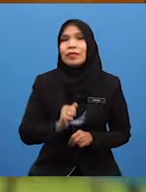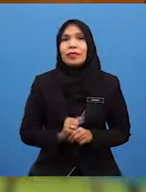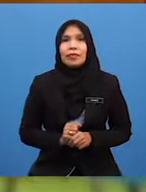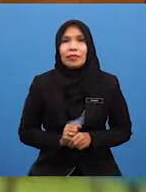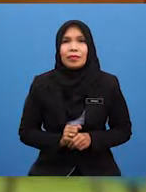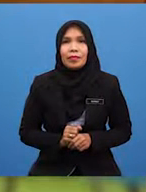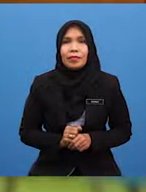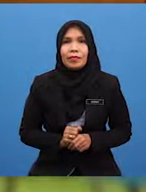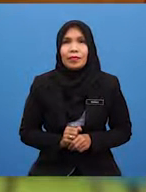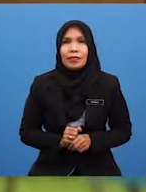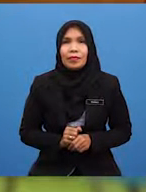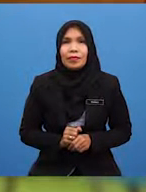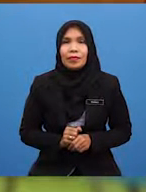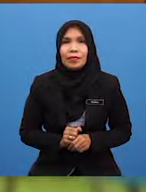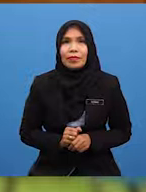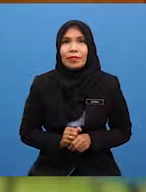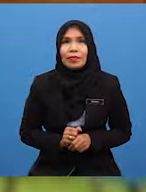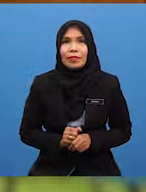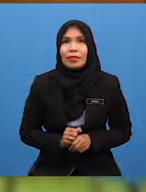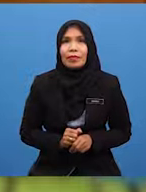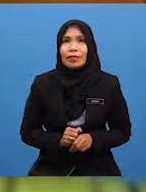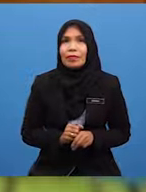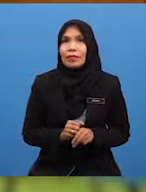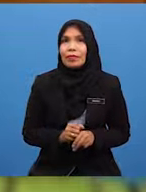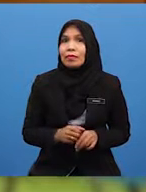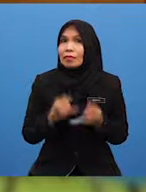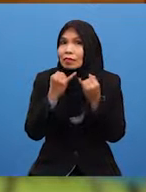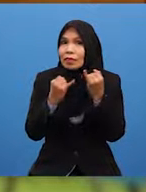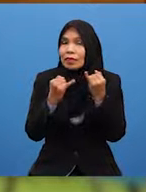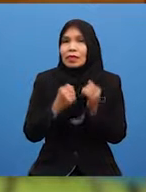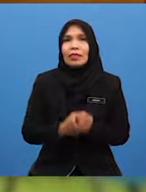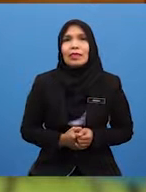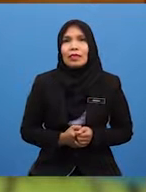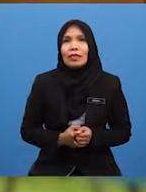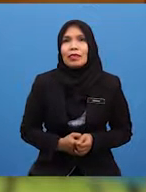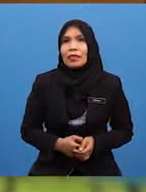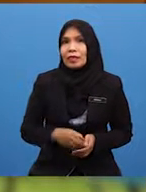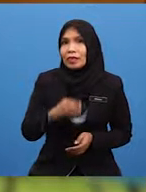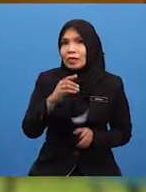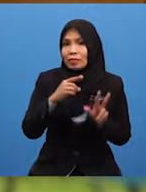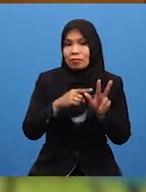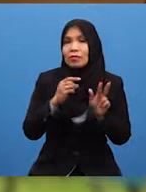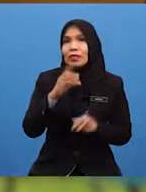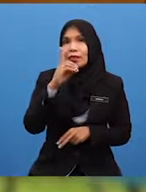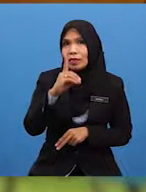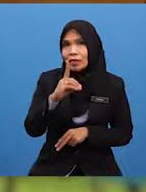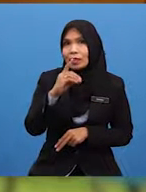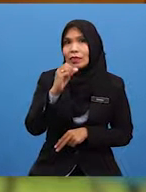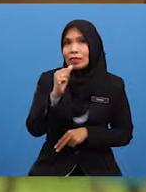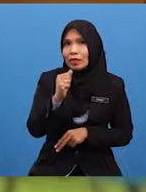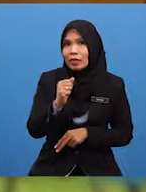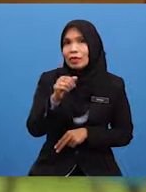E. Dan perkataan terakhir adalah daif. D,